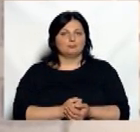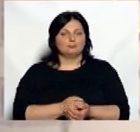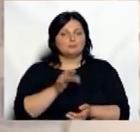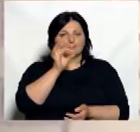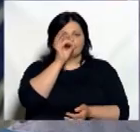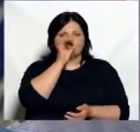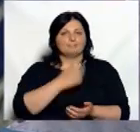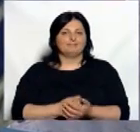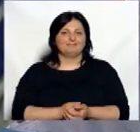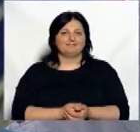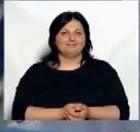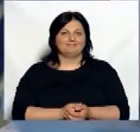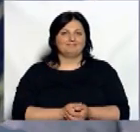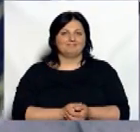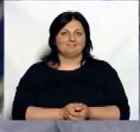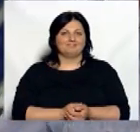ტრაკი.